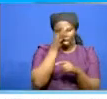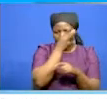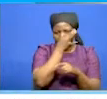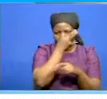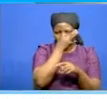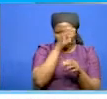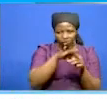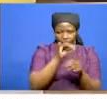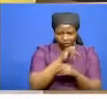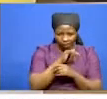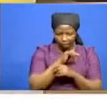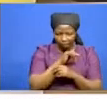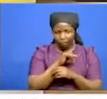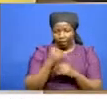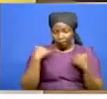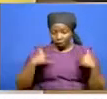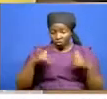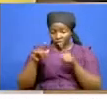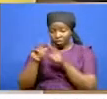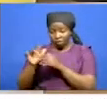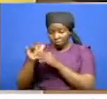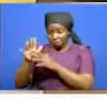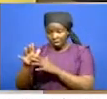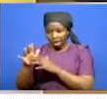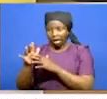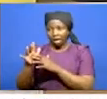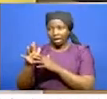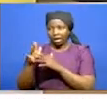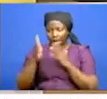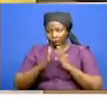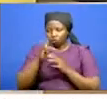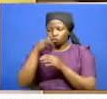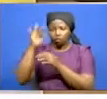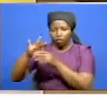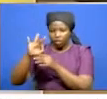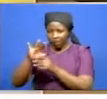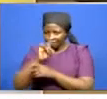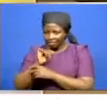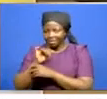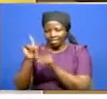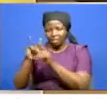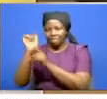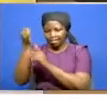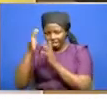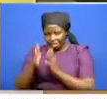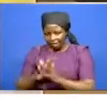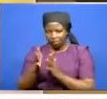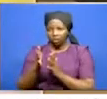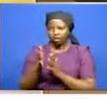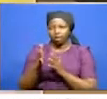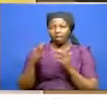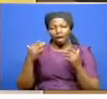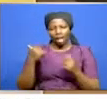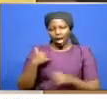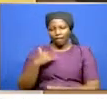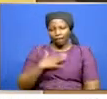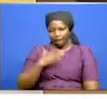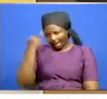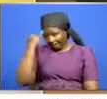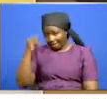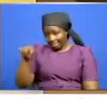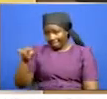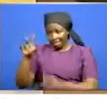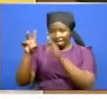mtu amechaguliwa na watu, na pia kama Mkenya Mkamba, niko na my mind kama kwa hii maneno. Na ndio napendanga